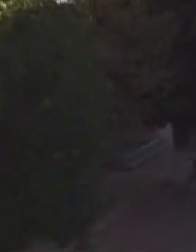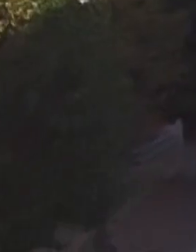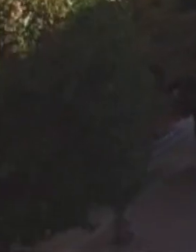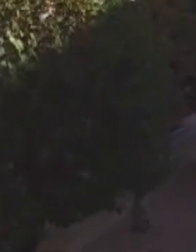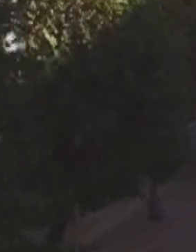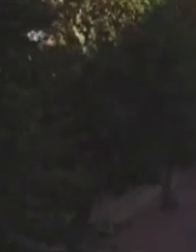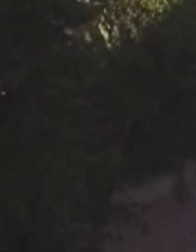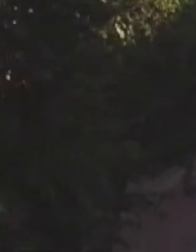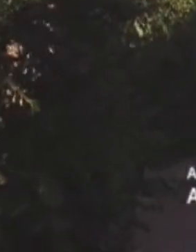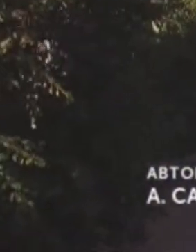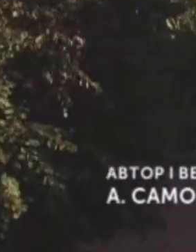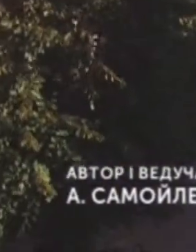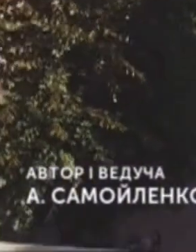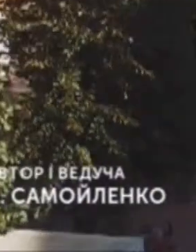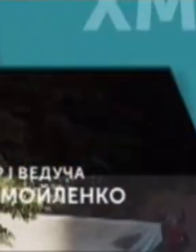Дякую.